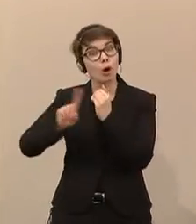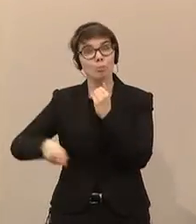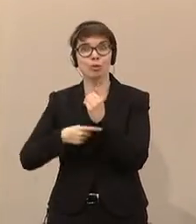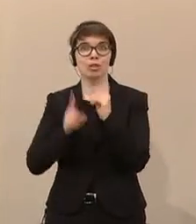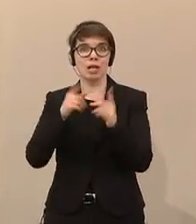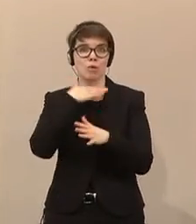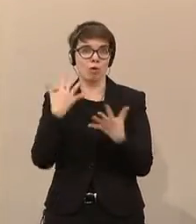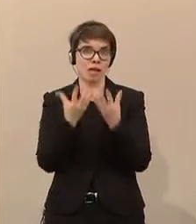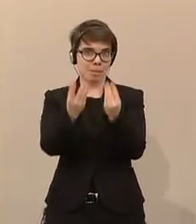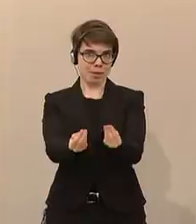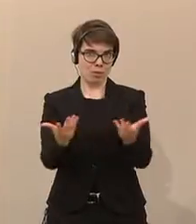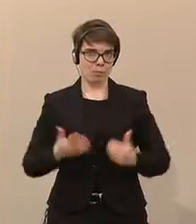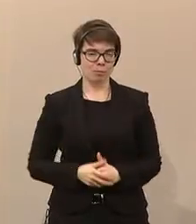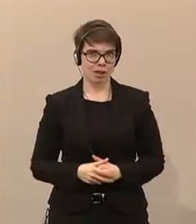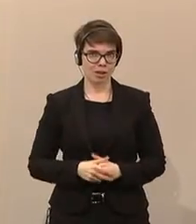ausstatten.